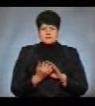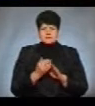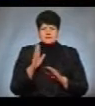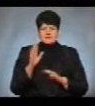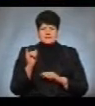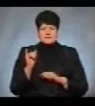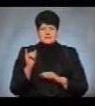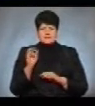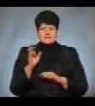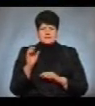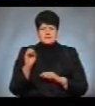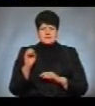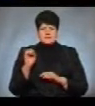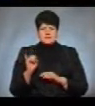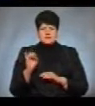Біща,